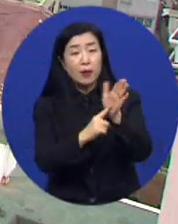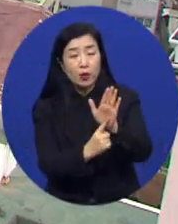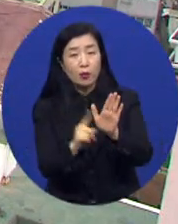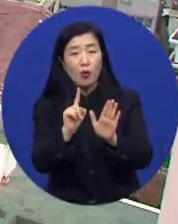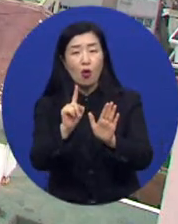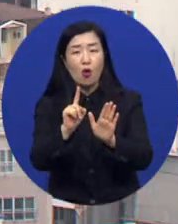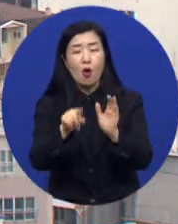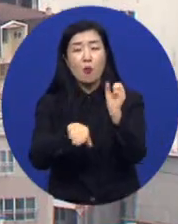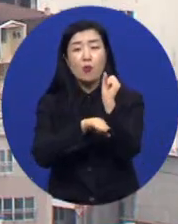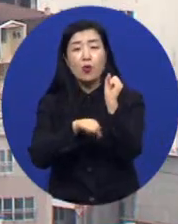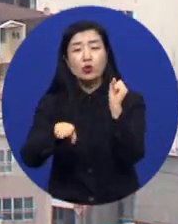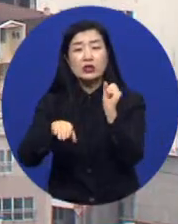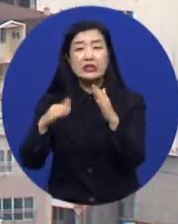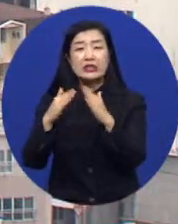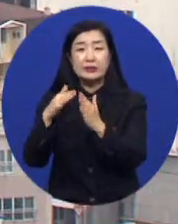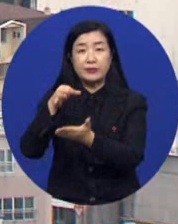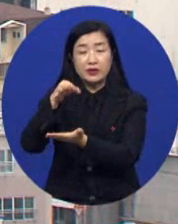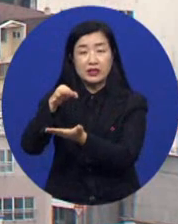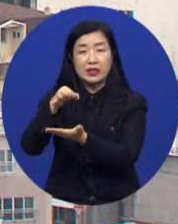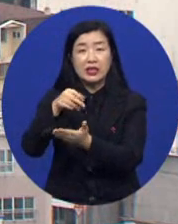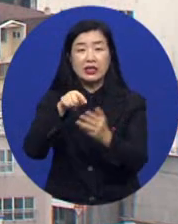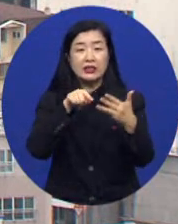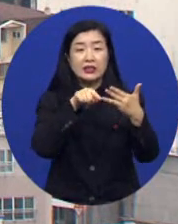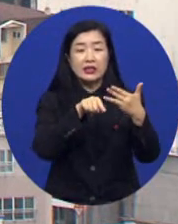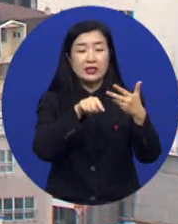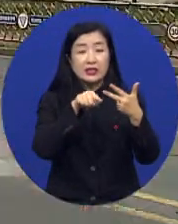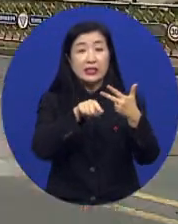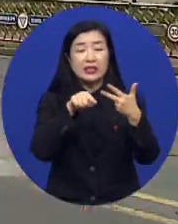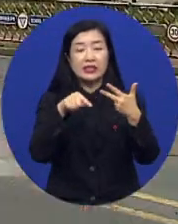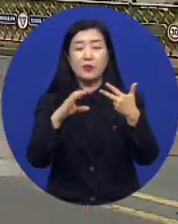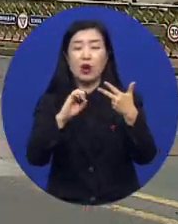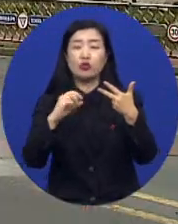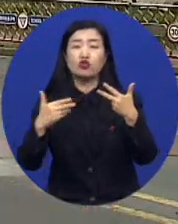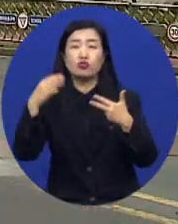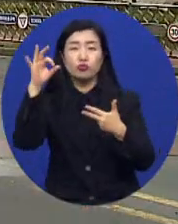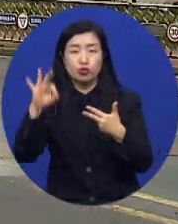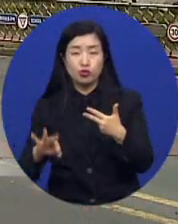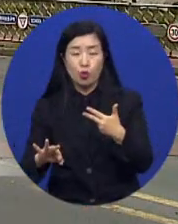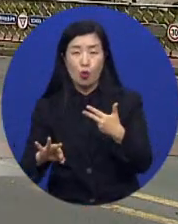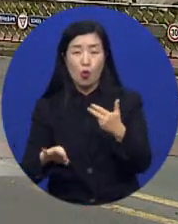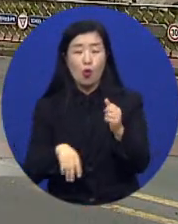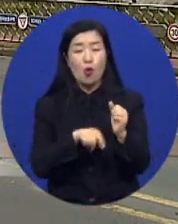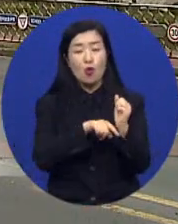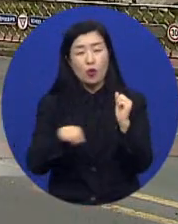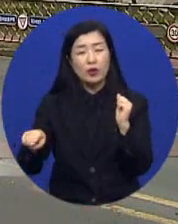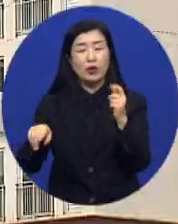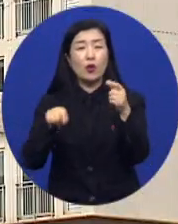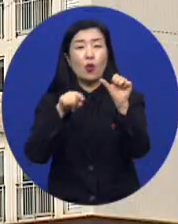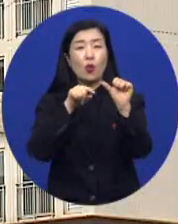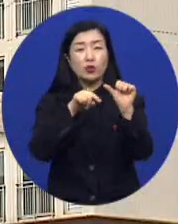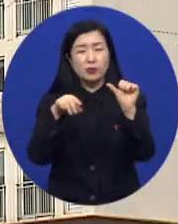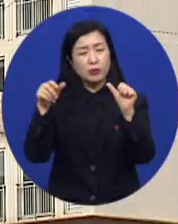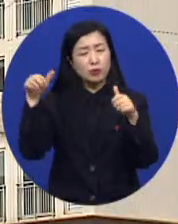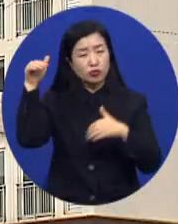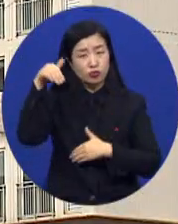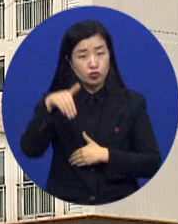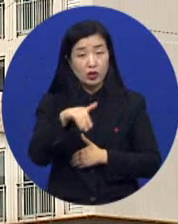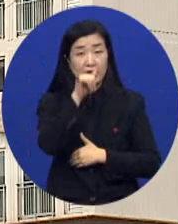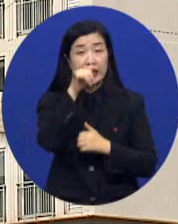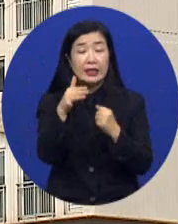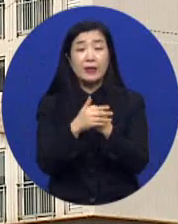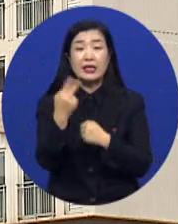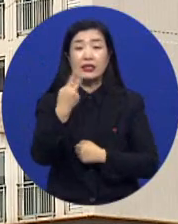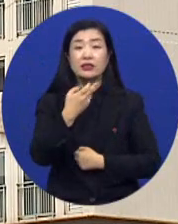제주여 표준지 공시지가는 올해보다 7.09%, 표준주택공시가격은 5.13% 떨어져